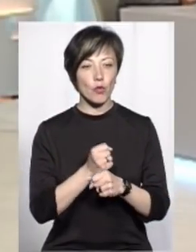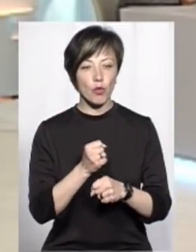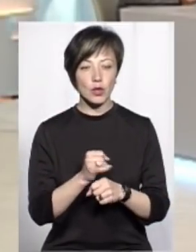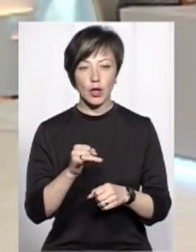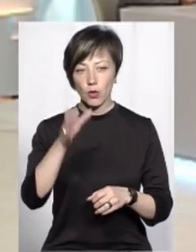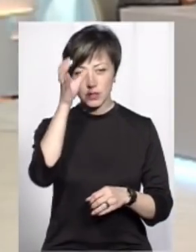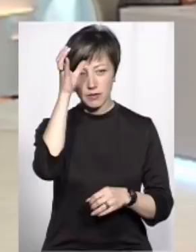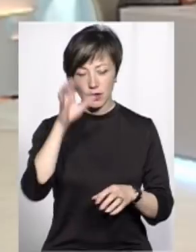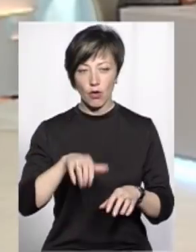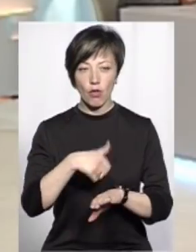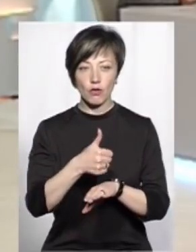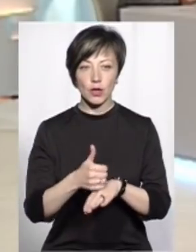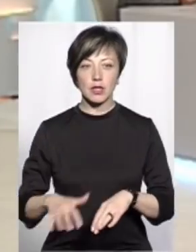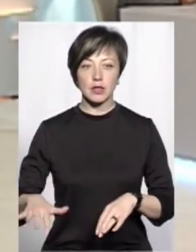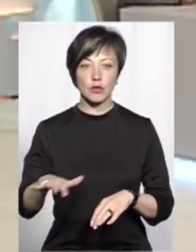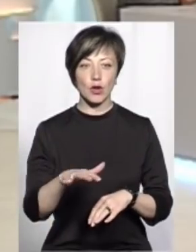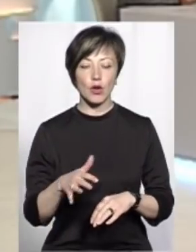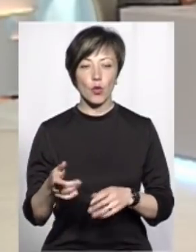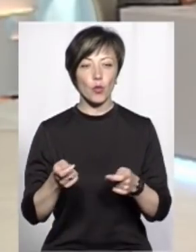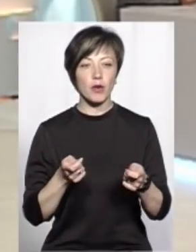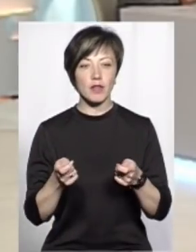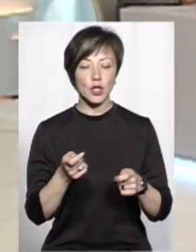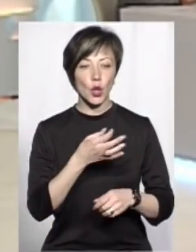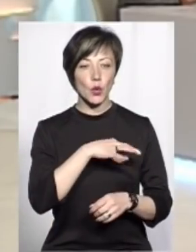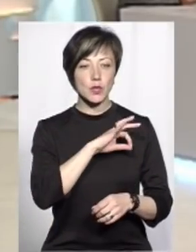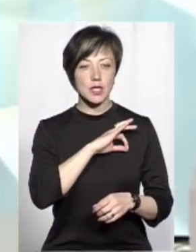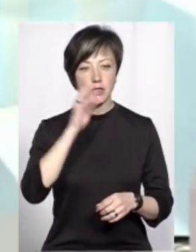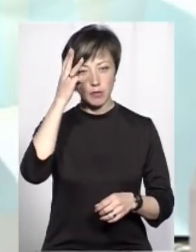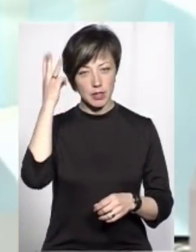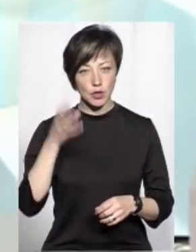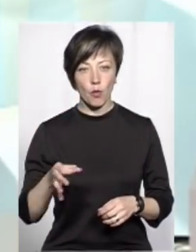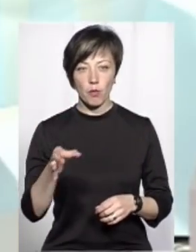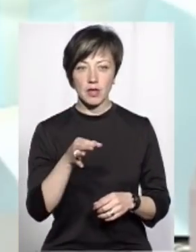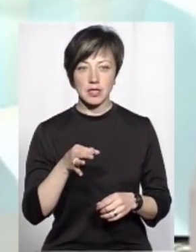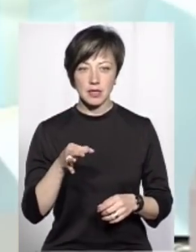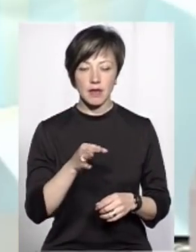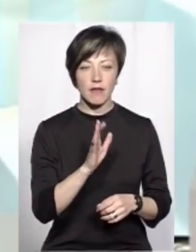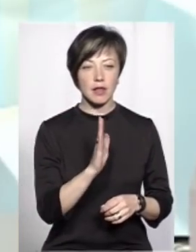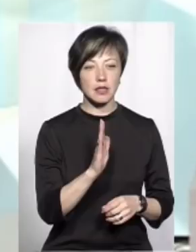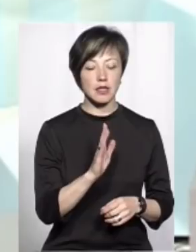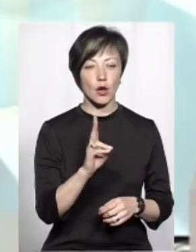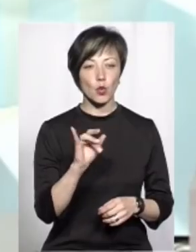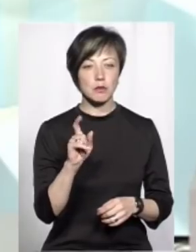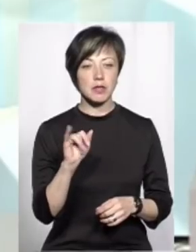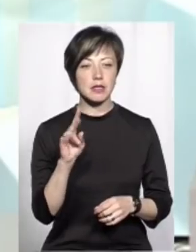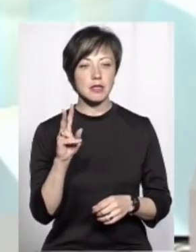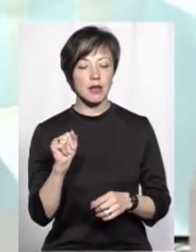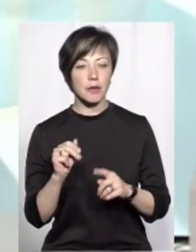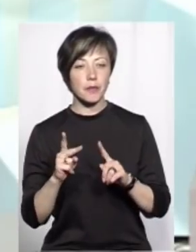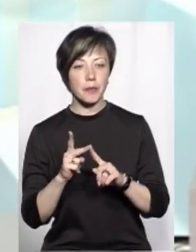правової освіти головного територіального управління юстиції у Хмельницькій області Валентиною Кузьмінською